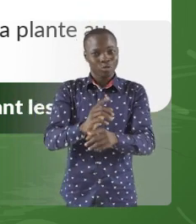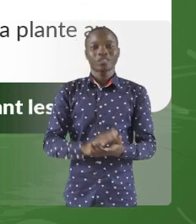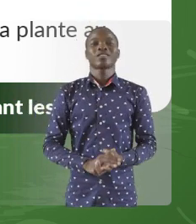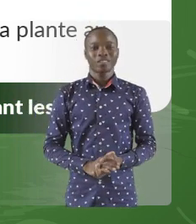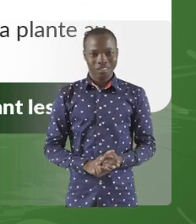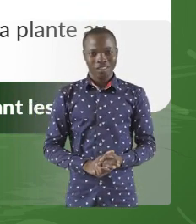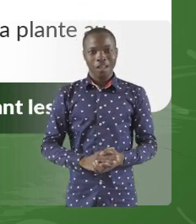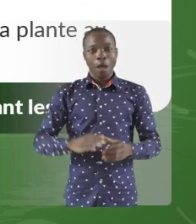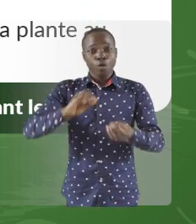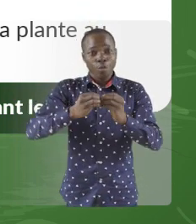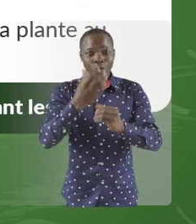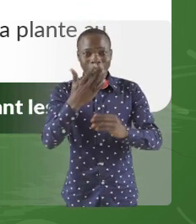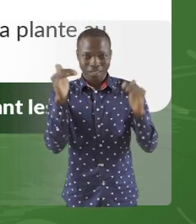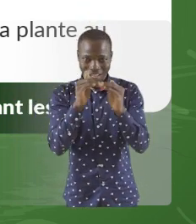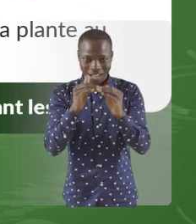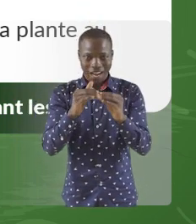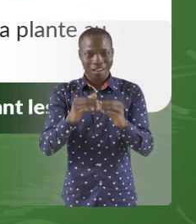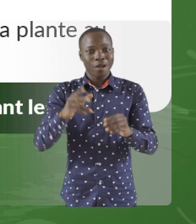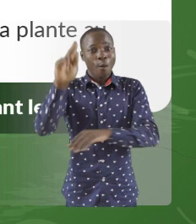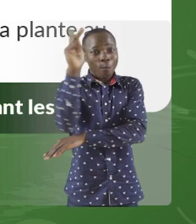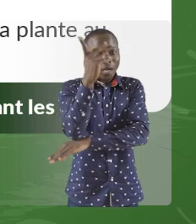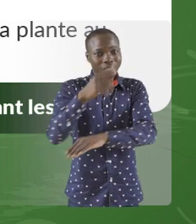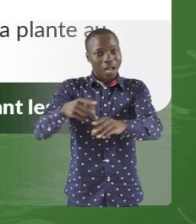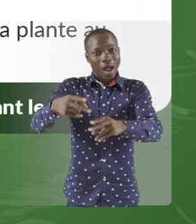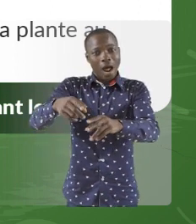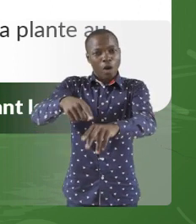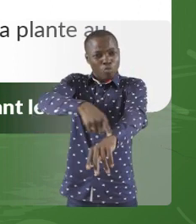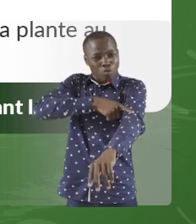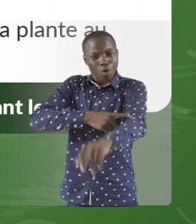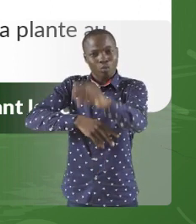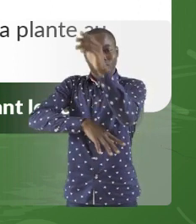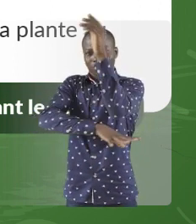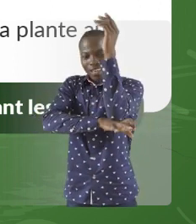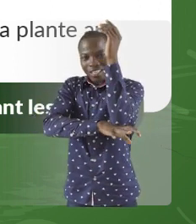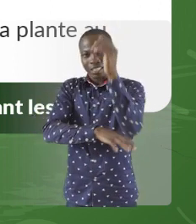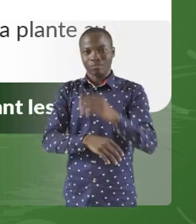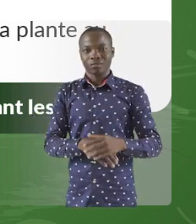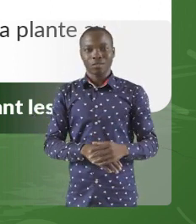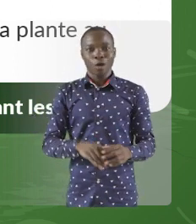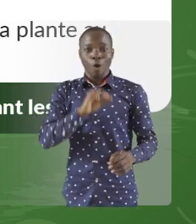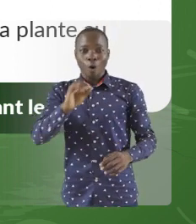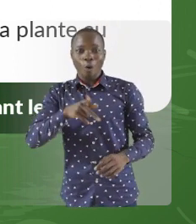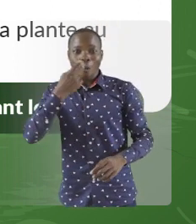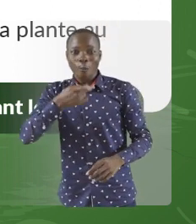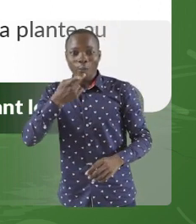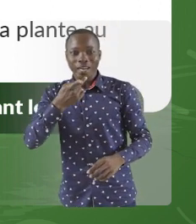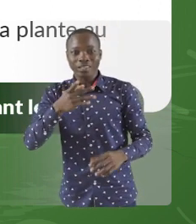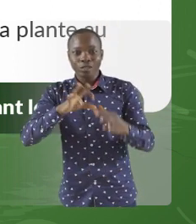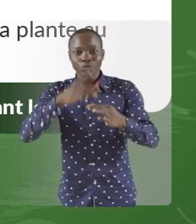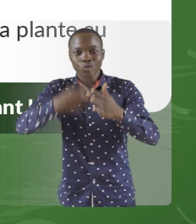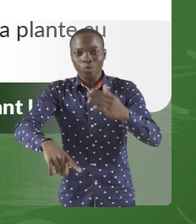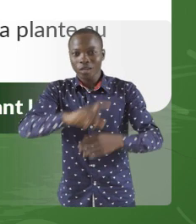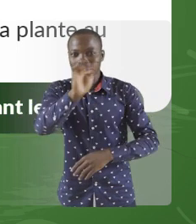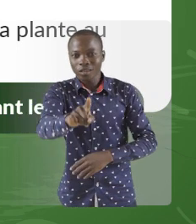à longue racine. Ces plantes sont adaptées à ces sols. On parle de quoi?